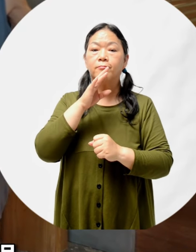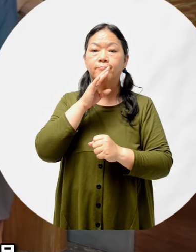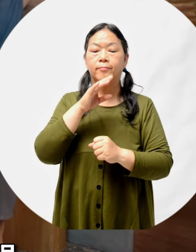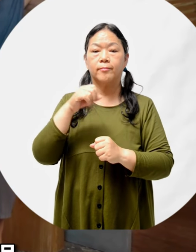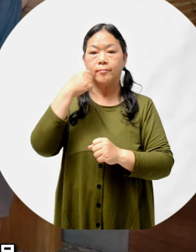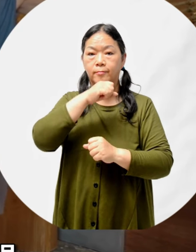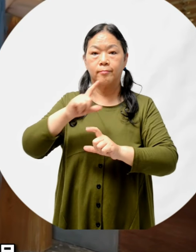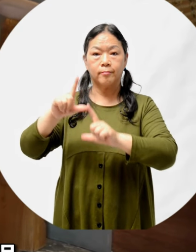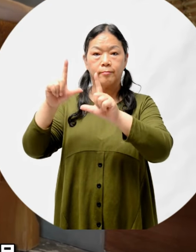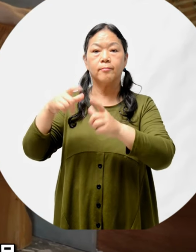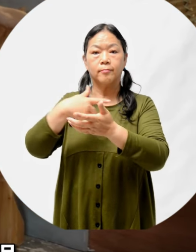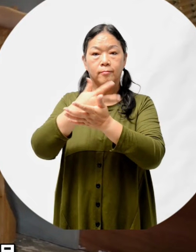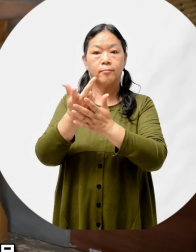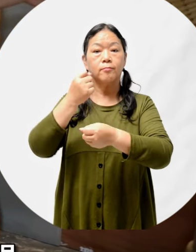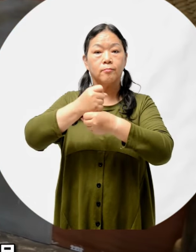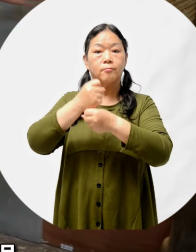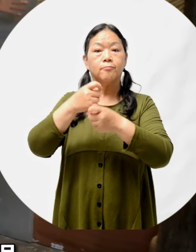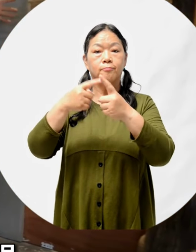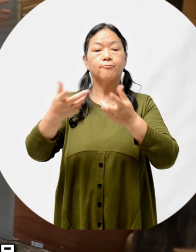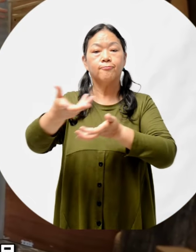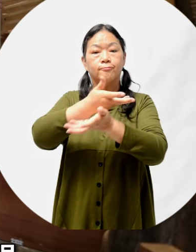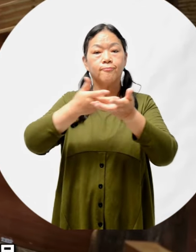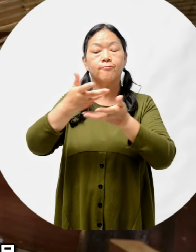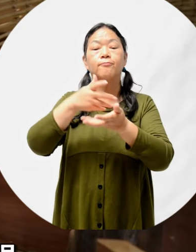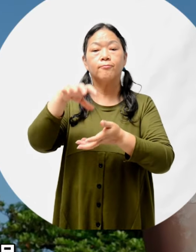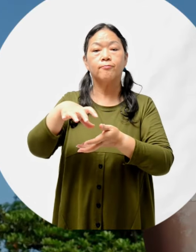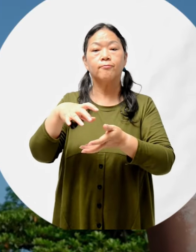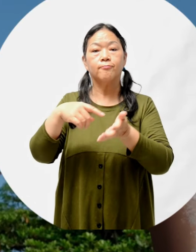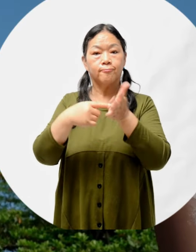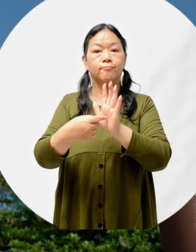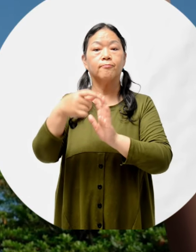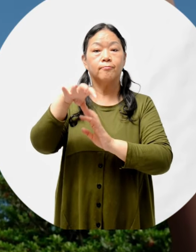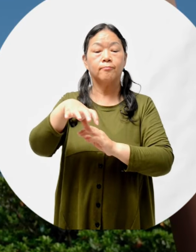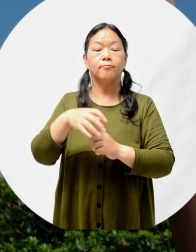还有许多可以开发及经营的空间。